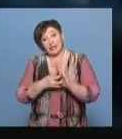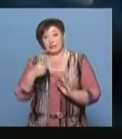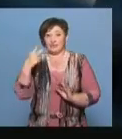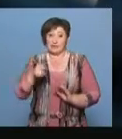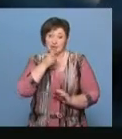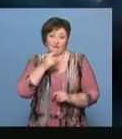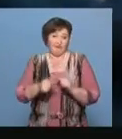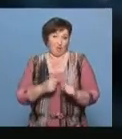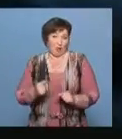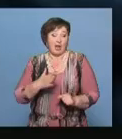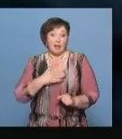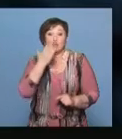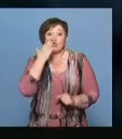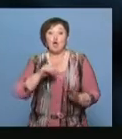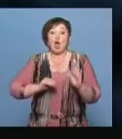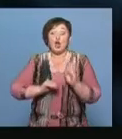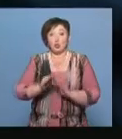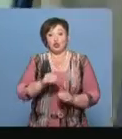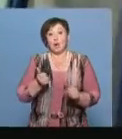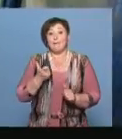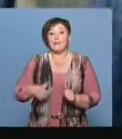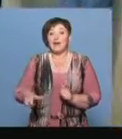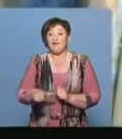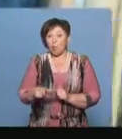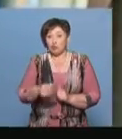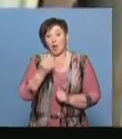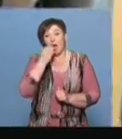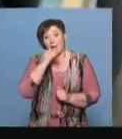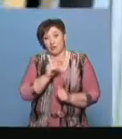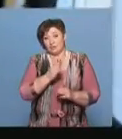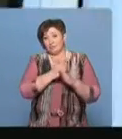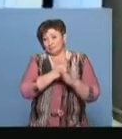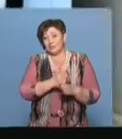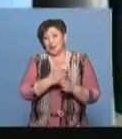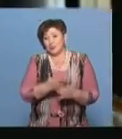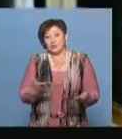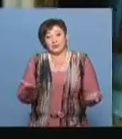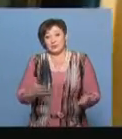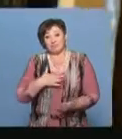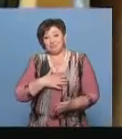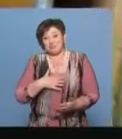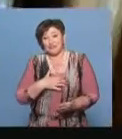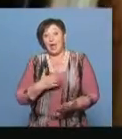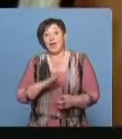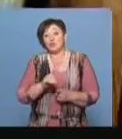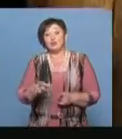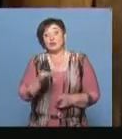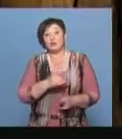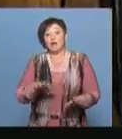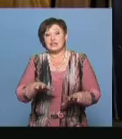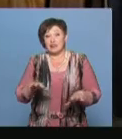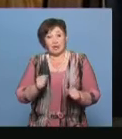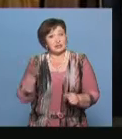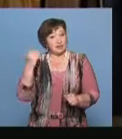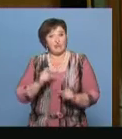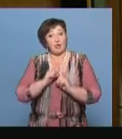веков. Наш музей – один из лучших в Приволжье. А вот качество его хранилища оставляет желать лучшего. Впрочем, республиканские власти недавно